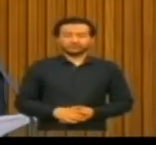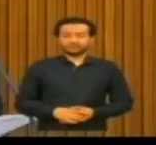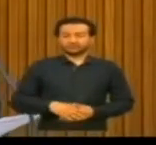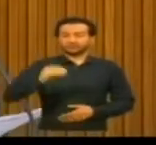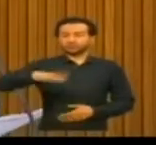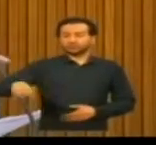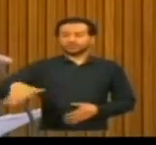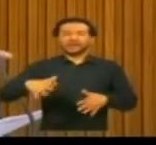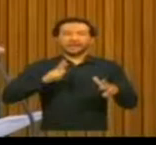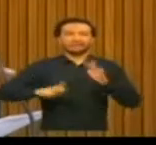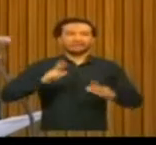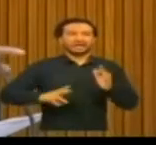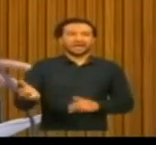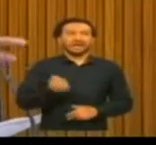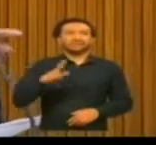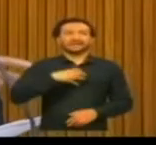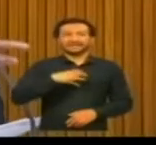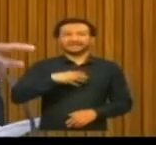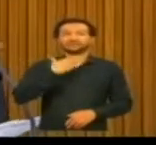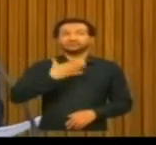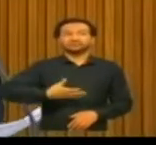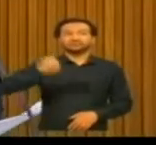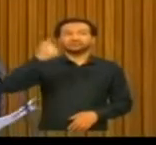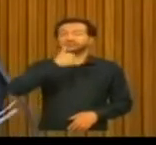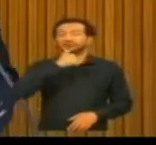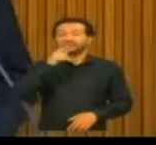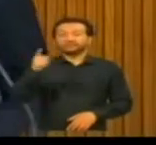Çocuğuna pantolon alamadı diye kendisini asan babanın